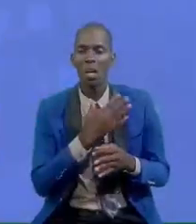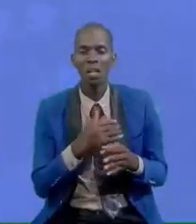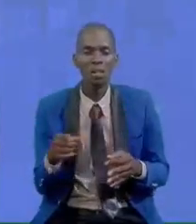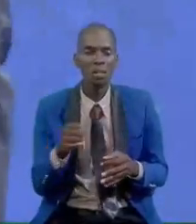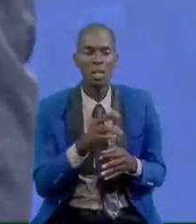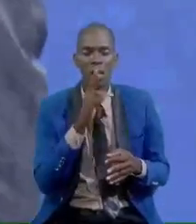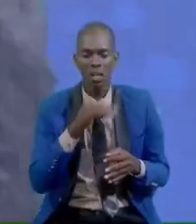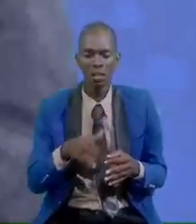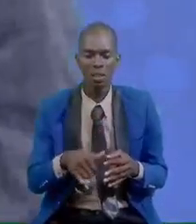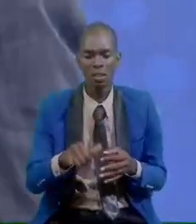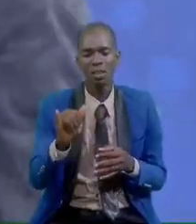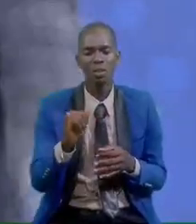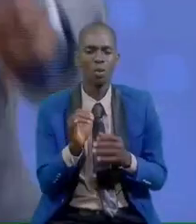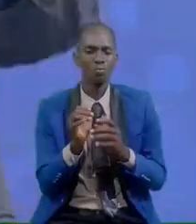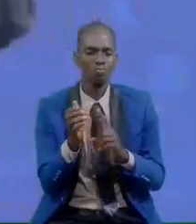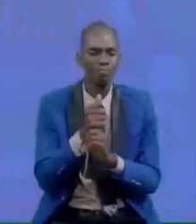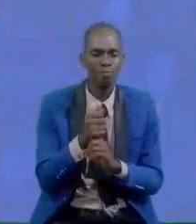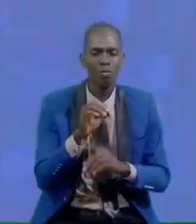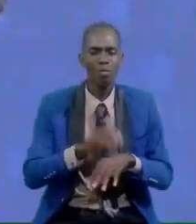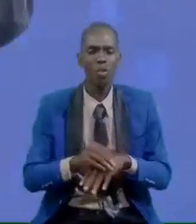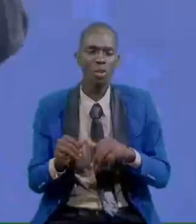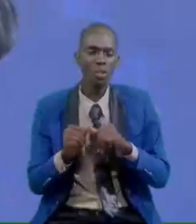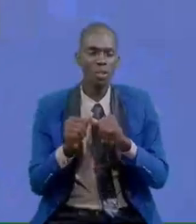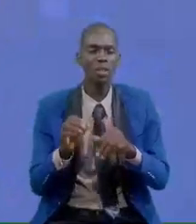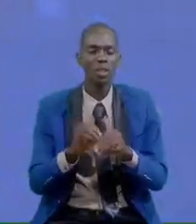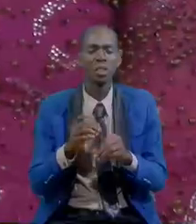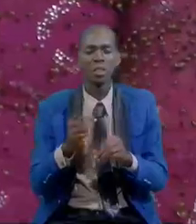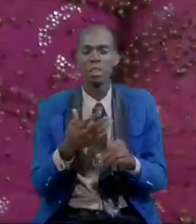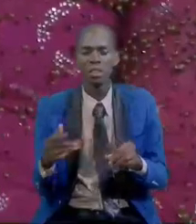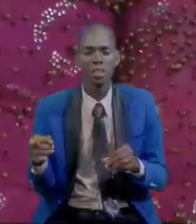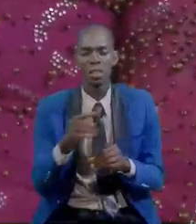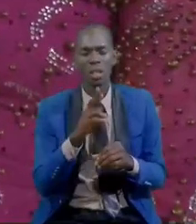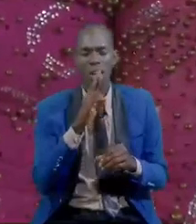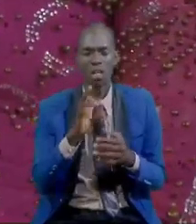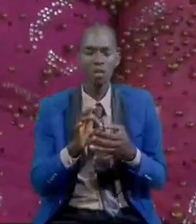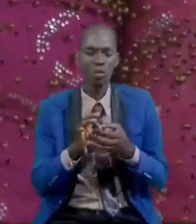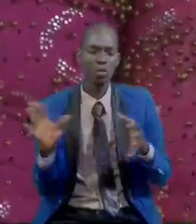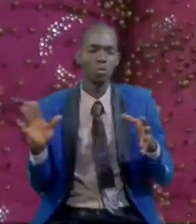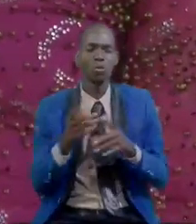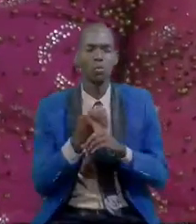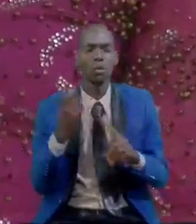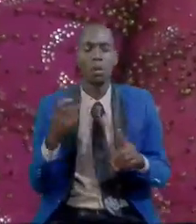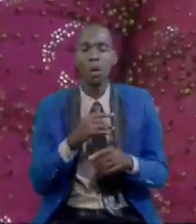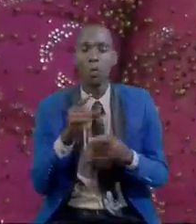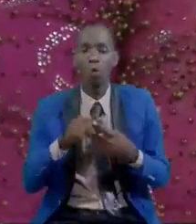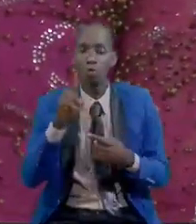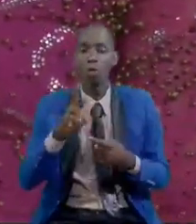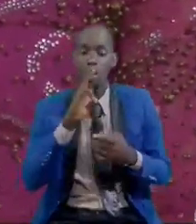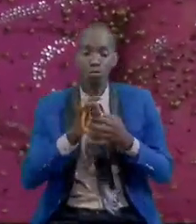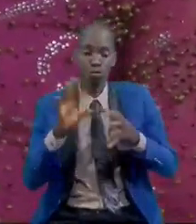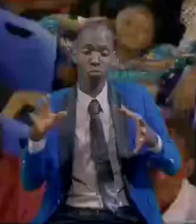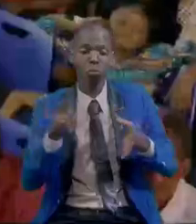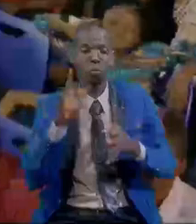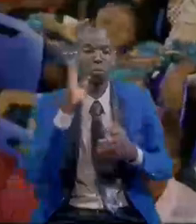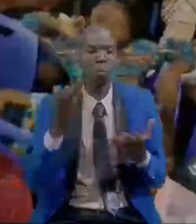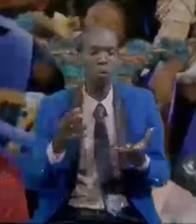mais ils retiennent encore ces choses pour lesquelles ils ont été déliés. Ce soir, pendant que tu es délié, tu te lèves.